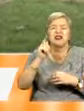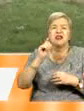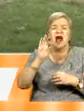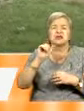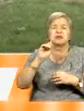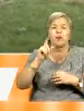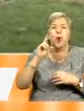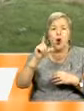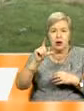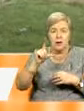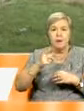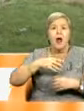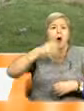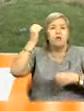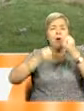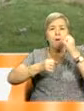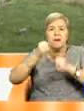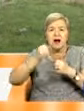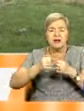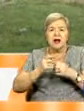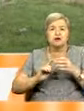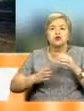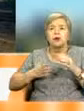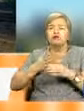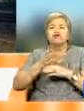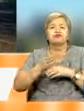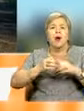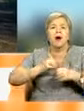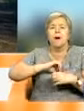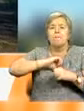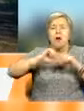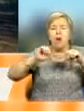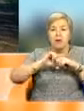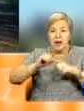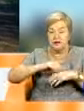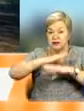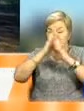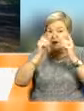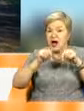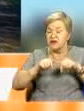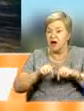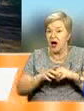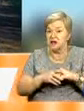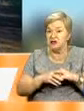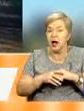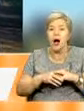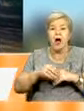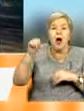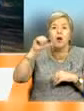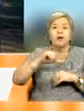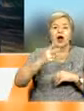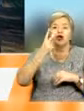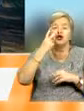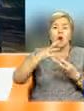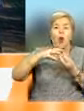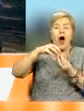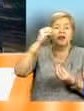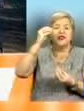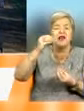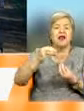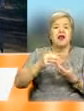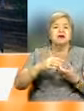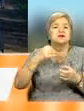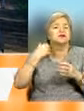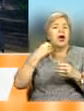fost bombardat cu un lansator de grenade, iar astăzi dimineața au fost doborâte două antene de